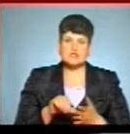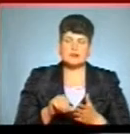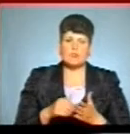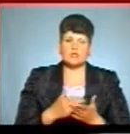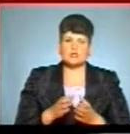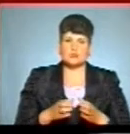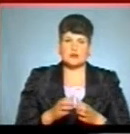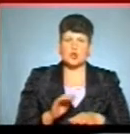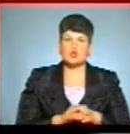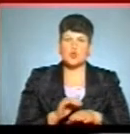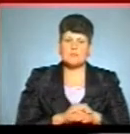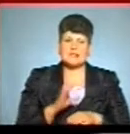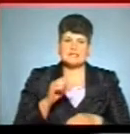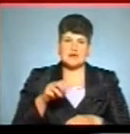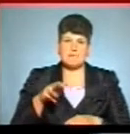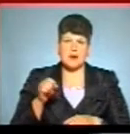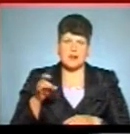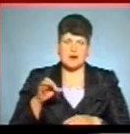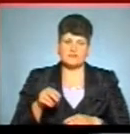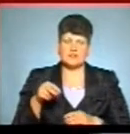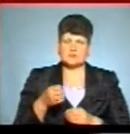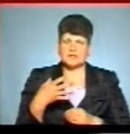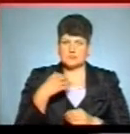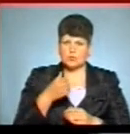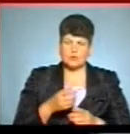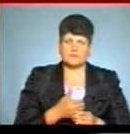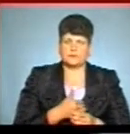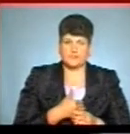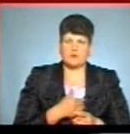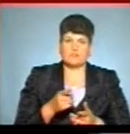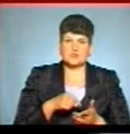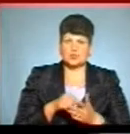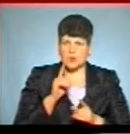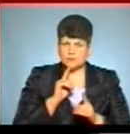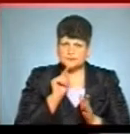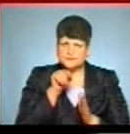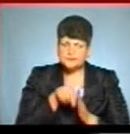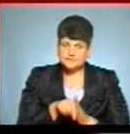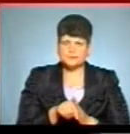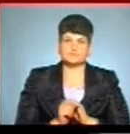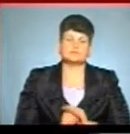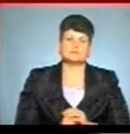партії «Добрий самарянин». У 2015 році балотувався до Тернопільської міської ради 7-го скликання.